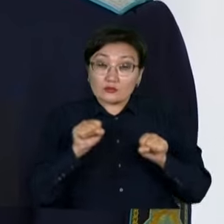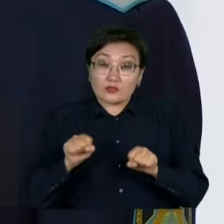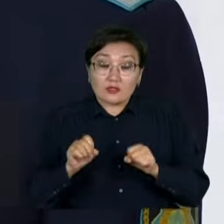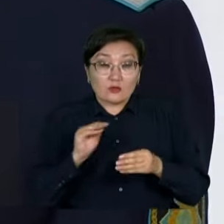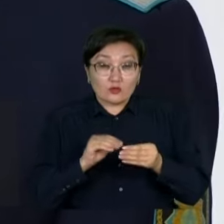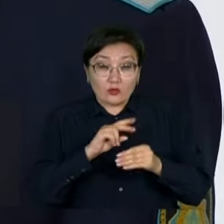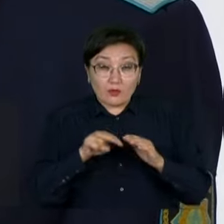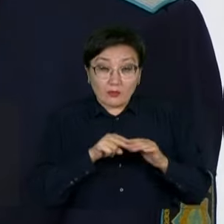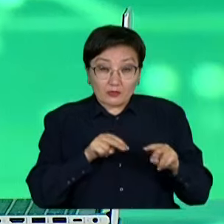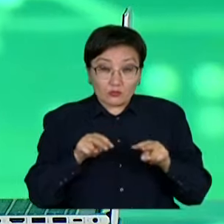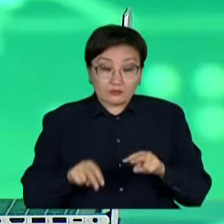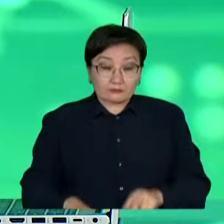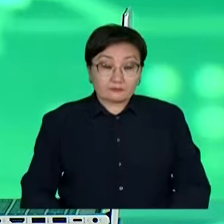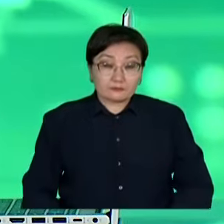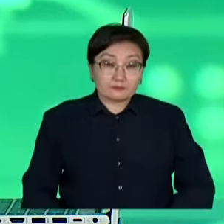үнемі бақылауда.